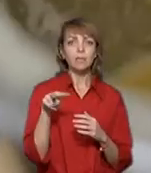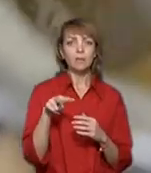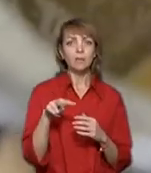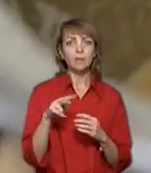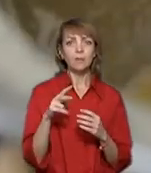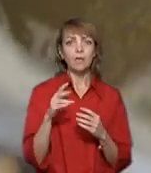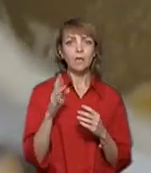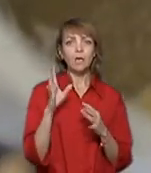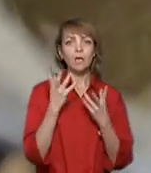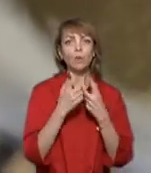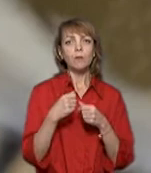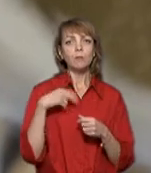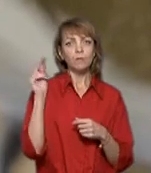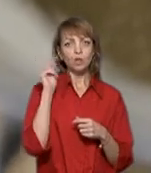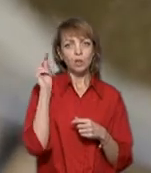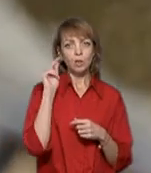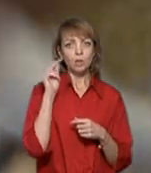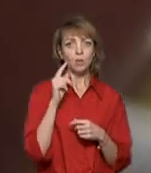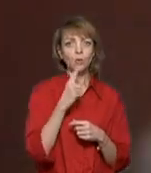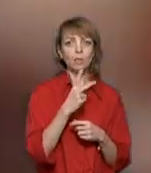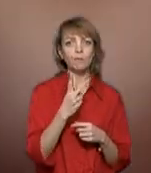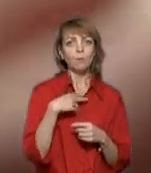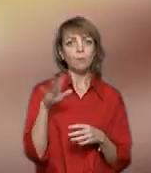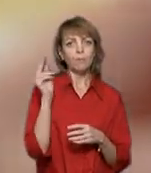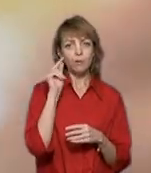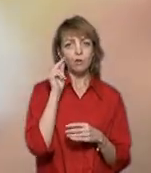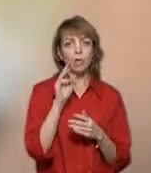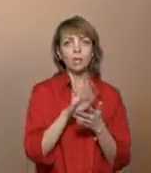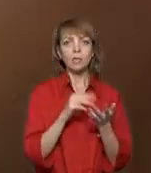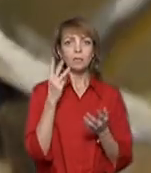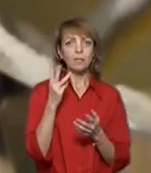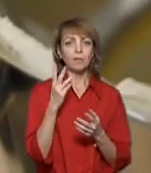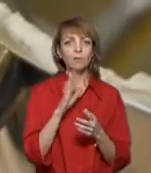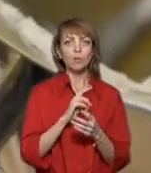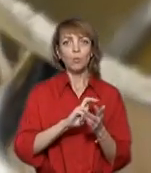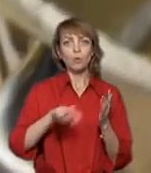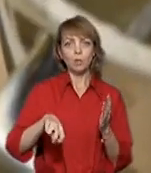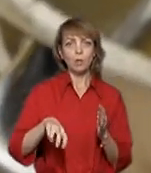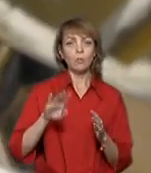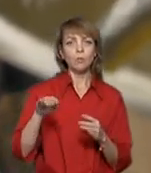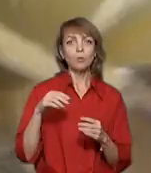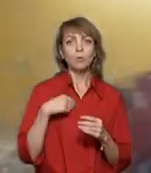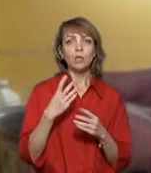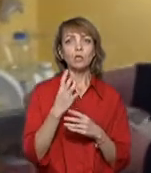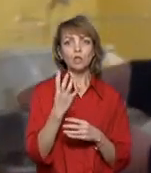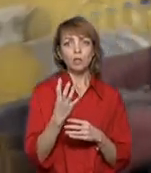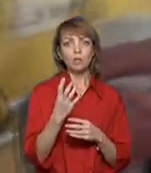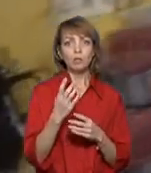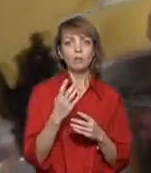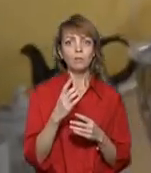А рахувати ми вчились. 1, 2 ми вивчили, а цифра 3 в нас все время проскакувала. Потім у нас стала 4. І де та